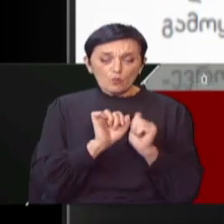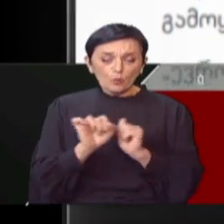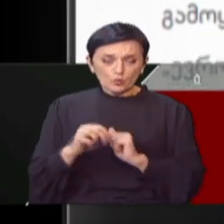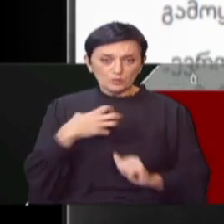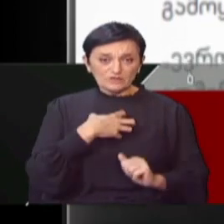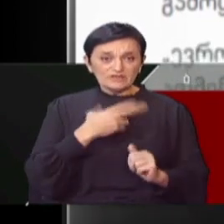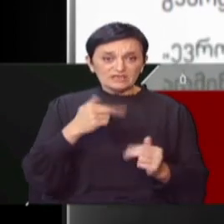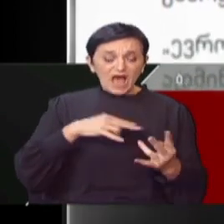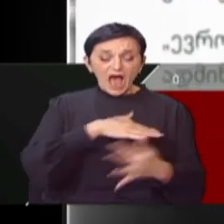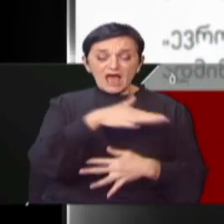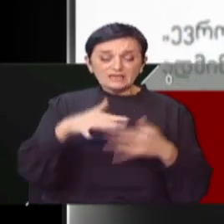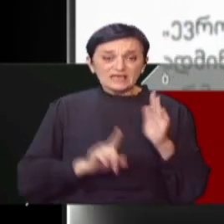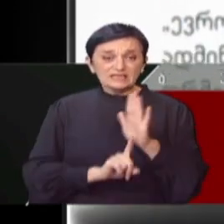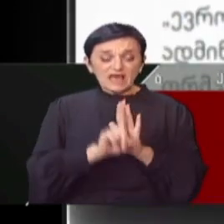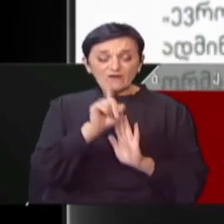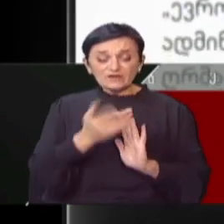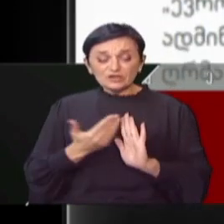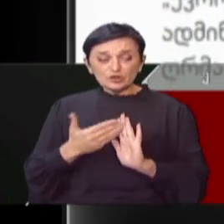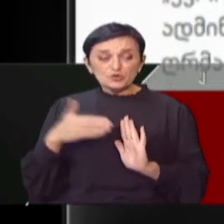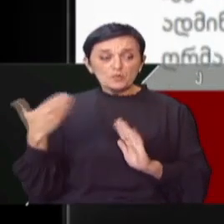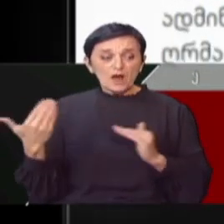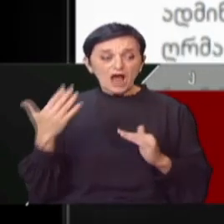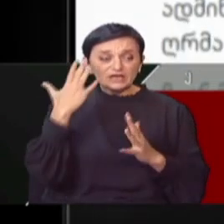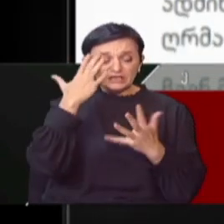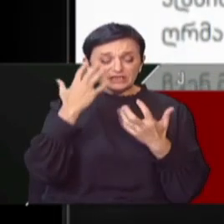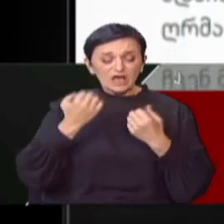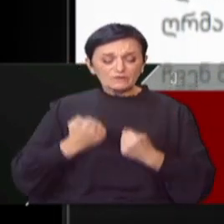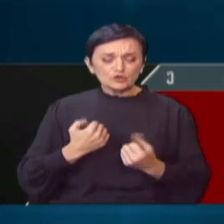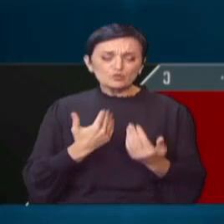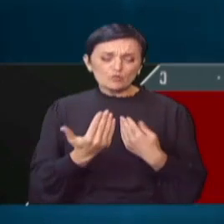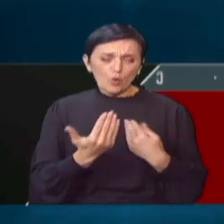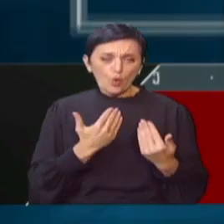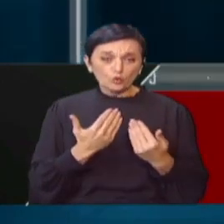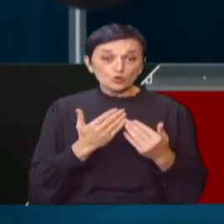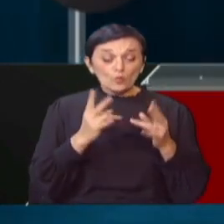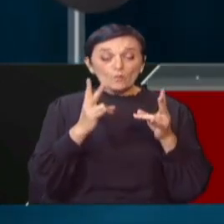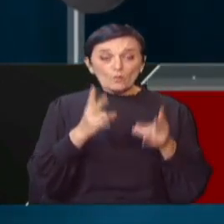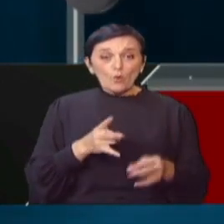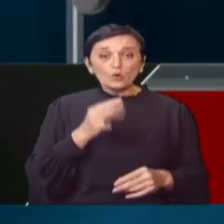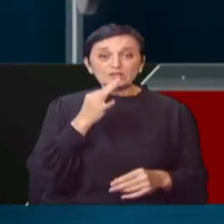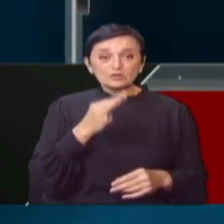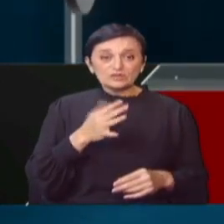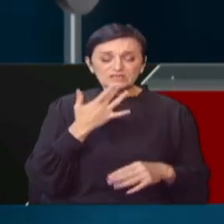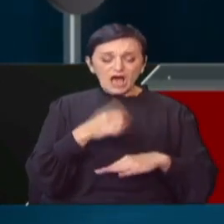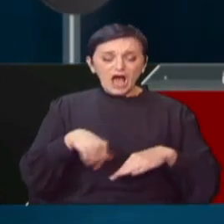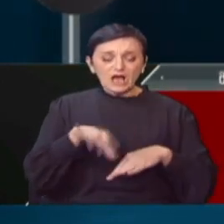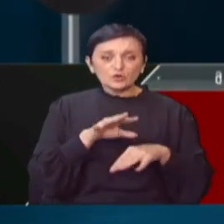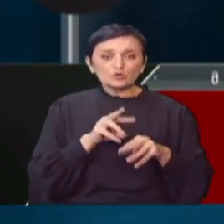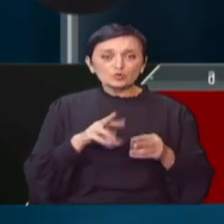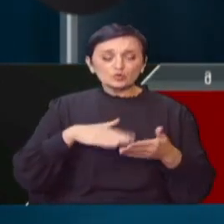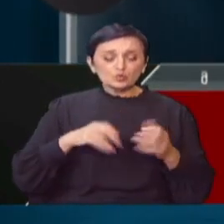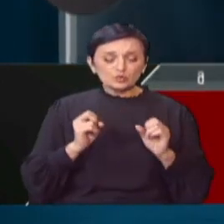და ესკალაციის თავიდან ასარიდებლად მხარეებს ის თავშეკავებულობისკენ მოუწოდებს. მომხდარს გამოეხმაურა საგარეო საქმეთა